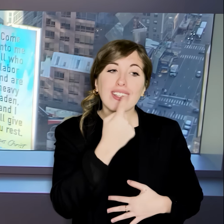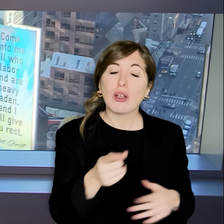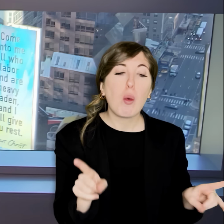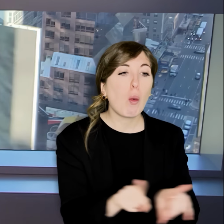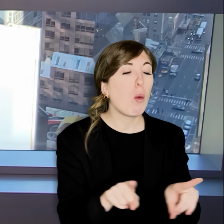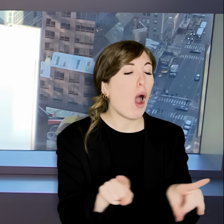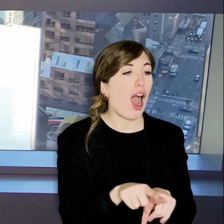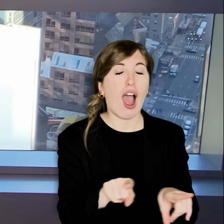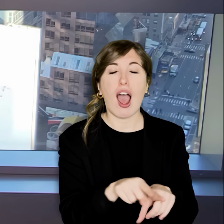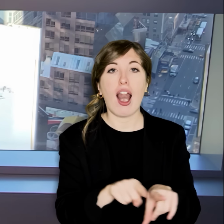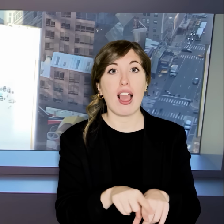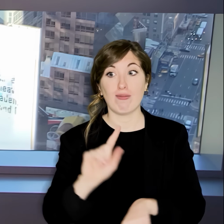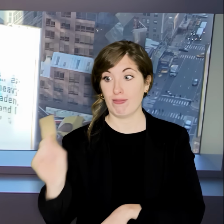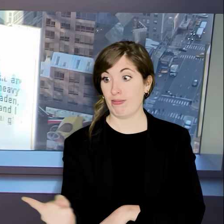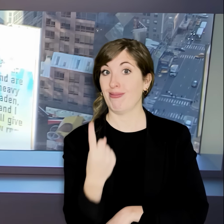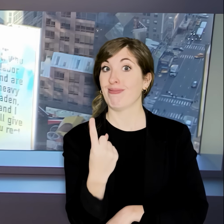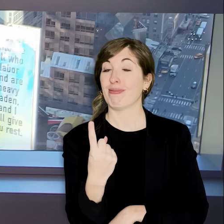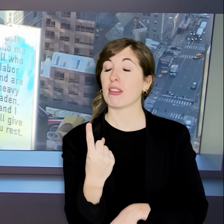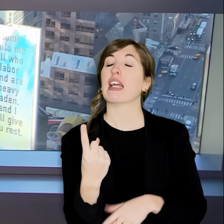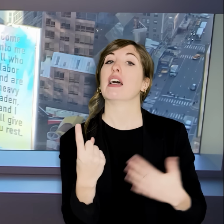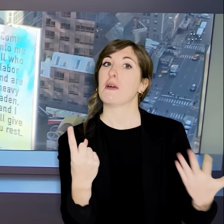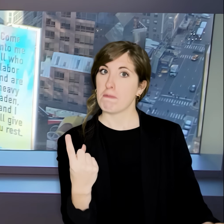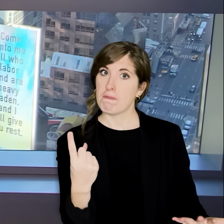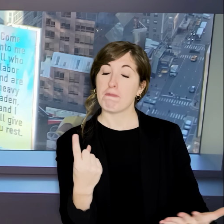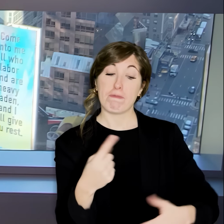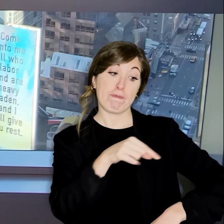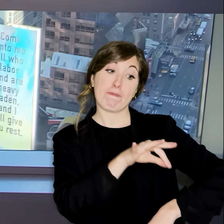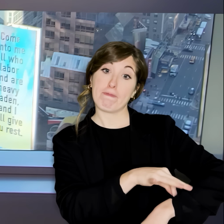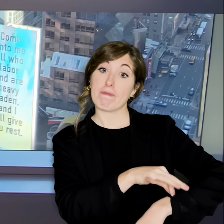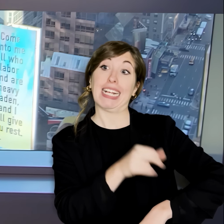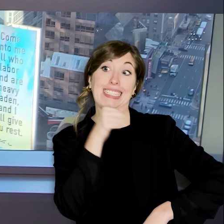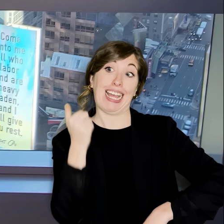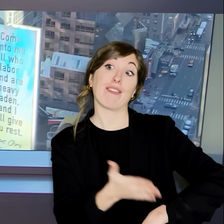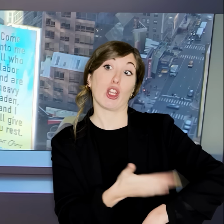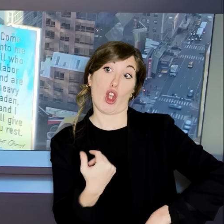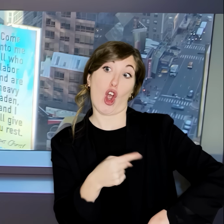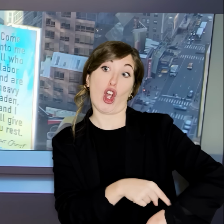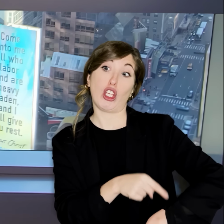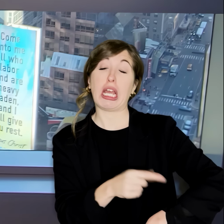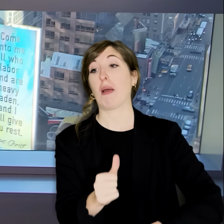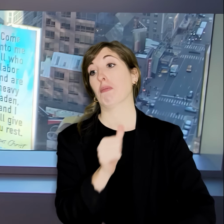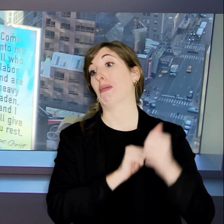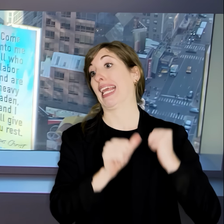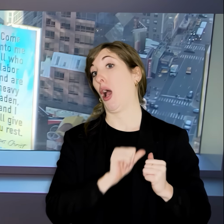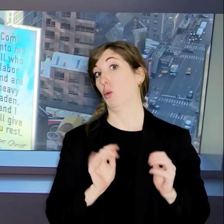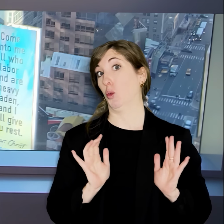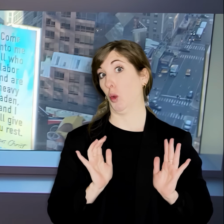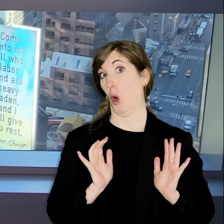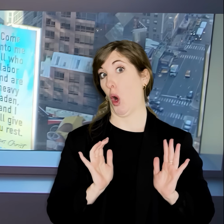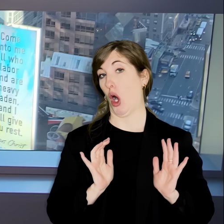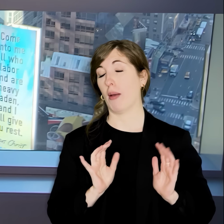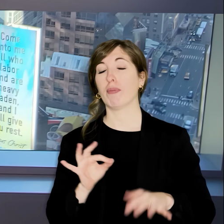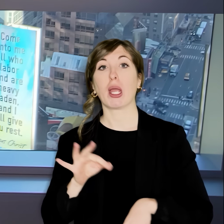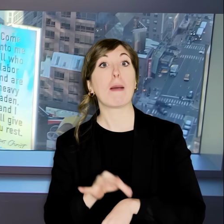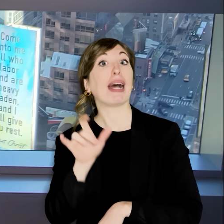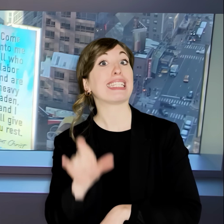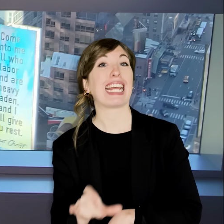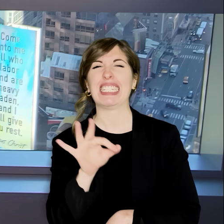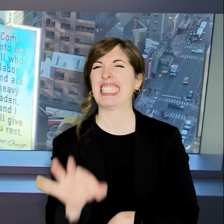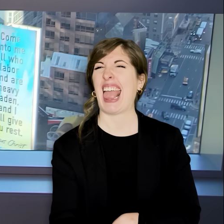Guarda quando vedo una lesione dico è da togliere precauzionalmente da togliere il paziente sempre sempre